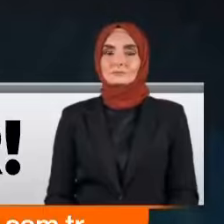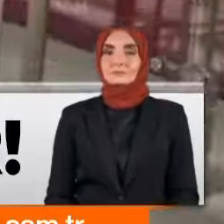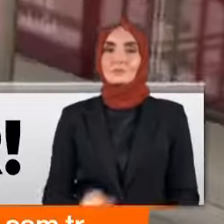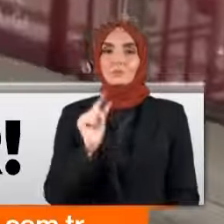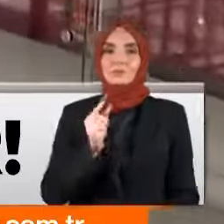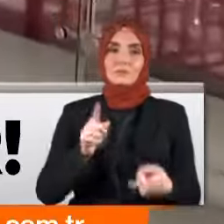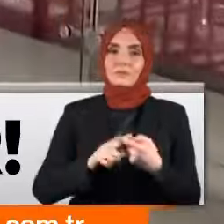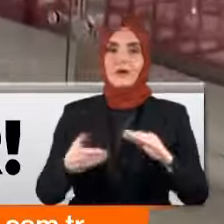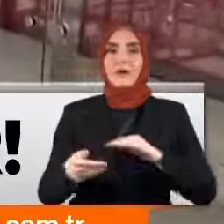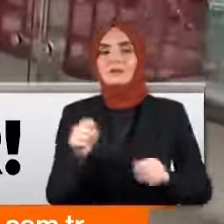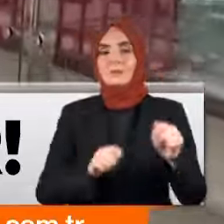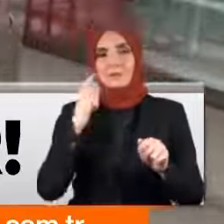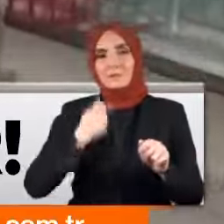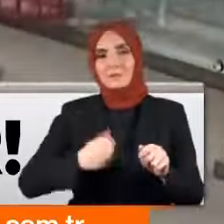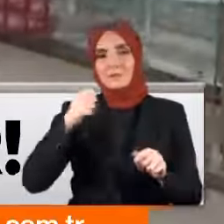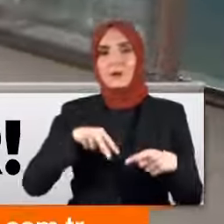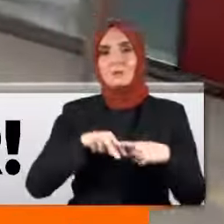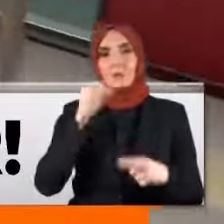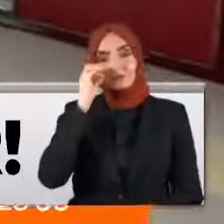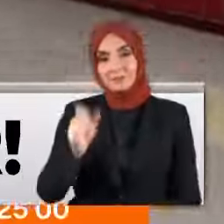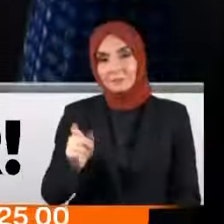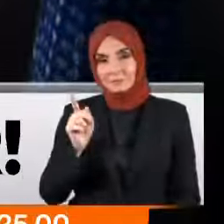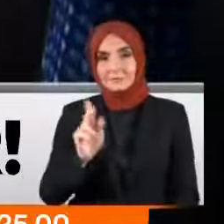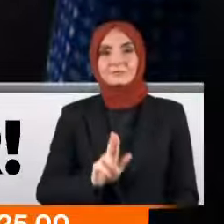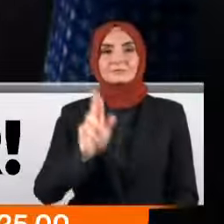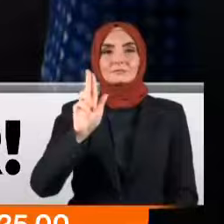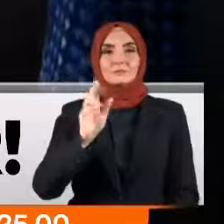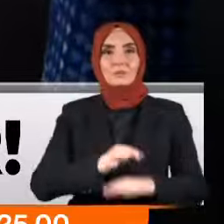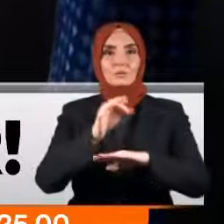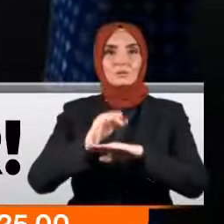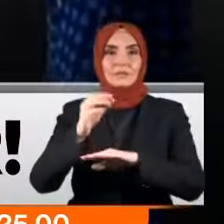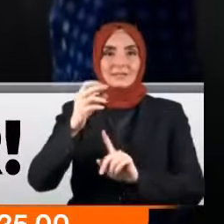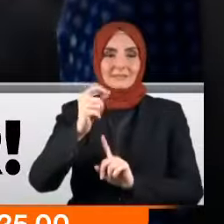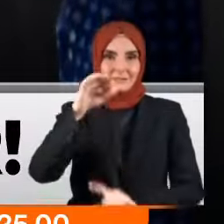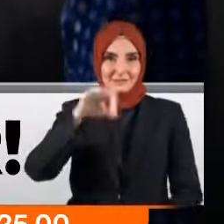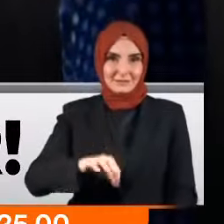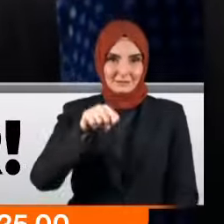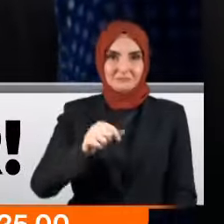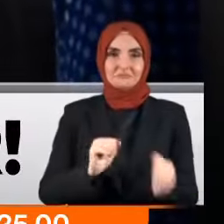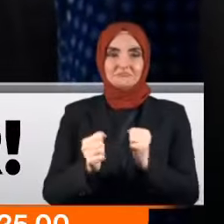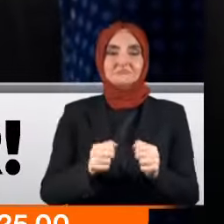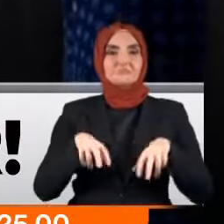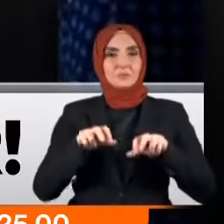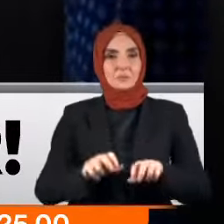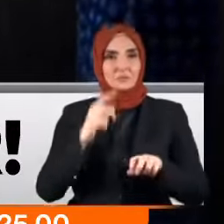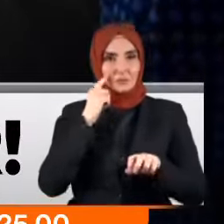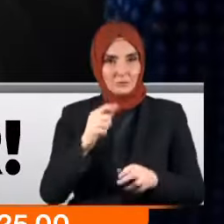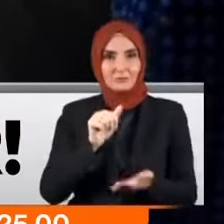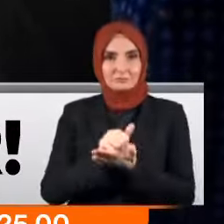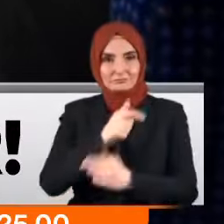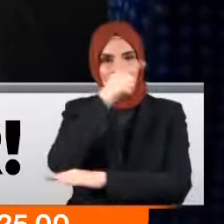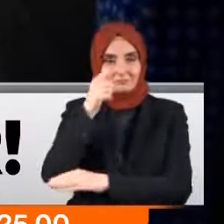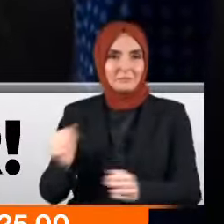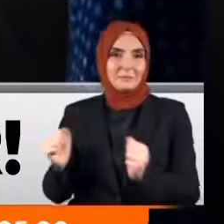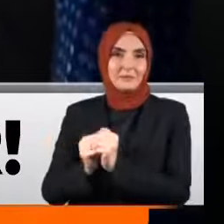Ulaştırma ve Altyapı Bakanı Abdülkadir Uraloğlu, Yedikule İstasyonu'nda Vatman koltuğuna oturdu. Basın mensuplarıyla birlikte